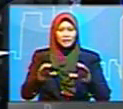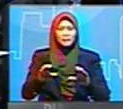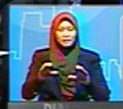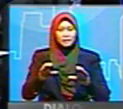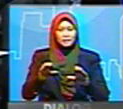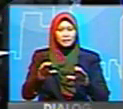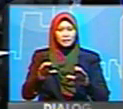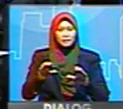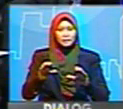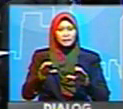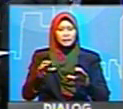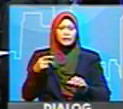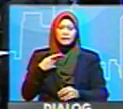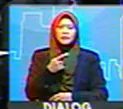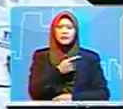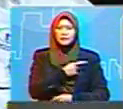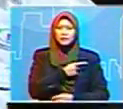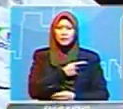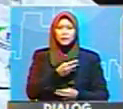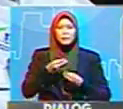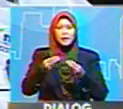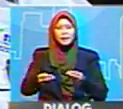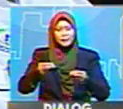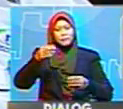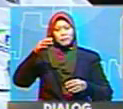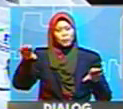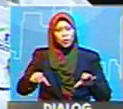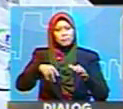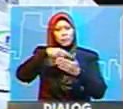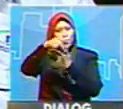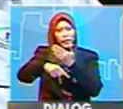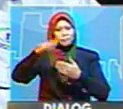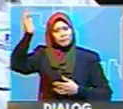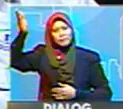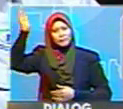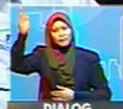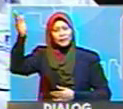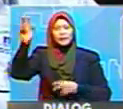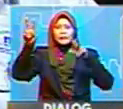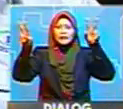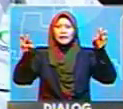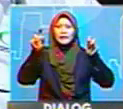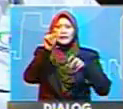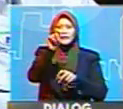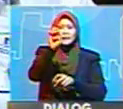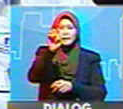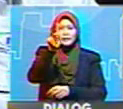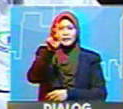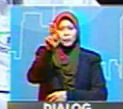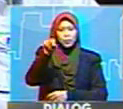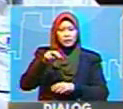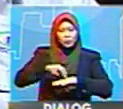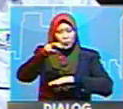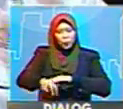mungkin walaupun kita dah beri Majlis penerangan dan sebagainya tekun saya tahu turun ke kawasan